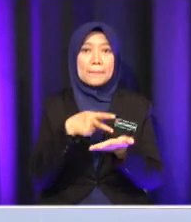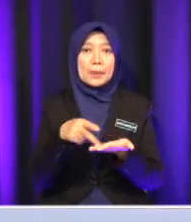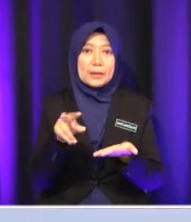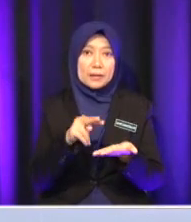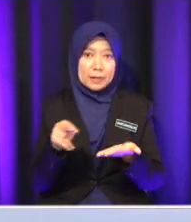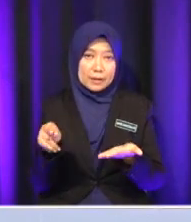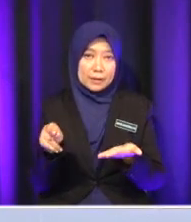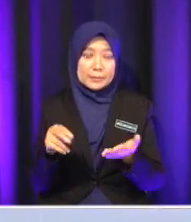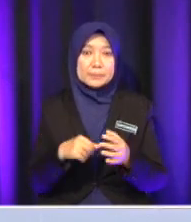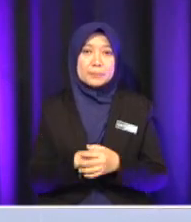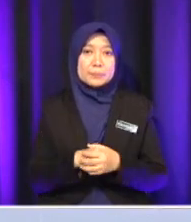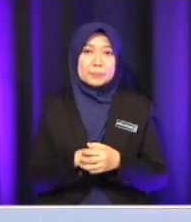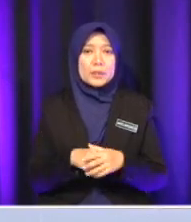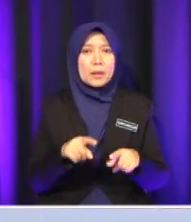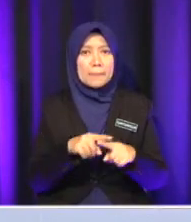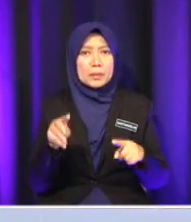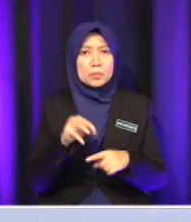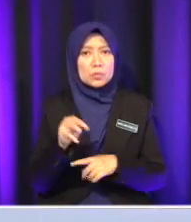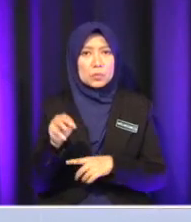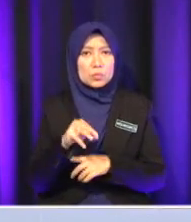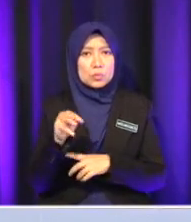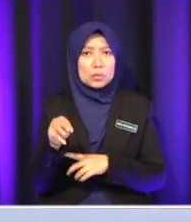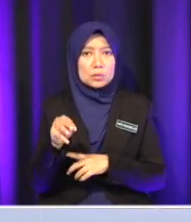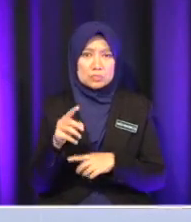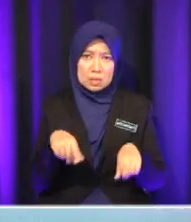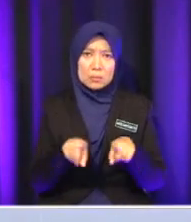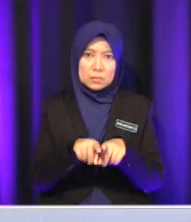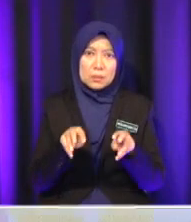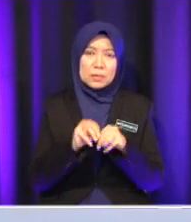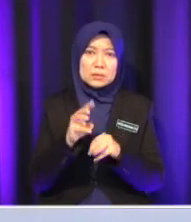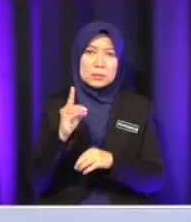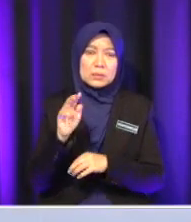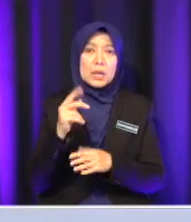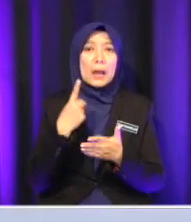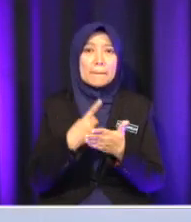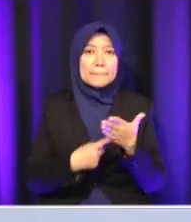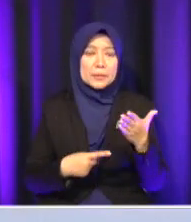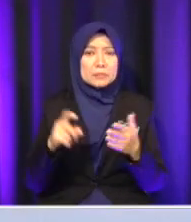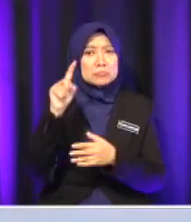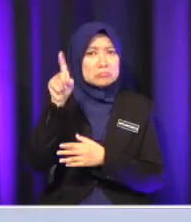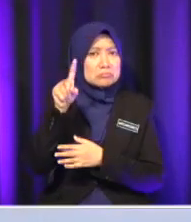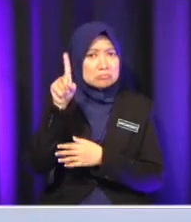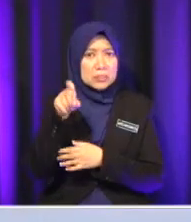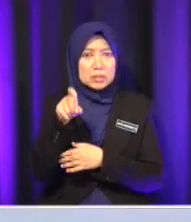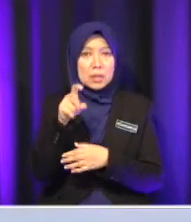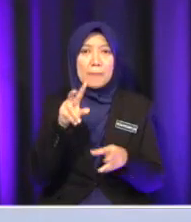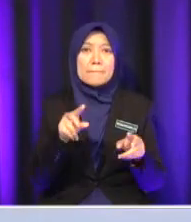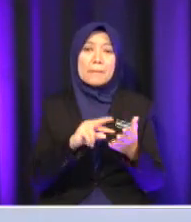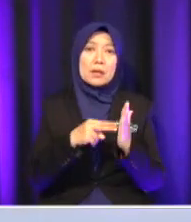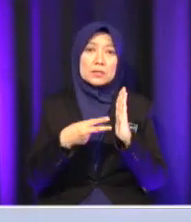sayidin tapi Adakah murid-murid sama macam saya juga maksud imbangan